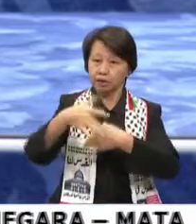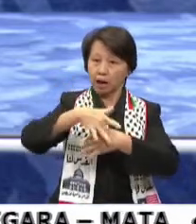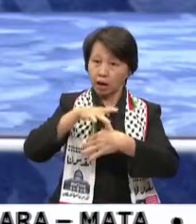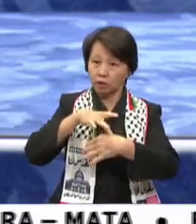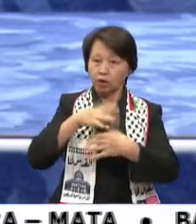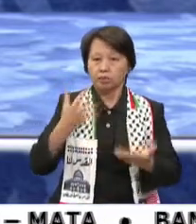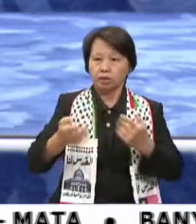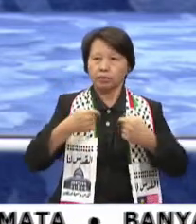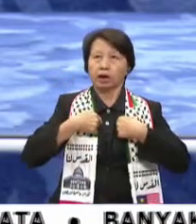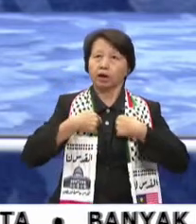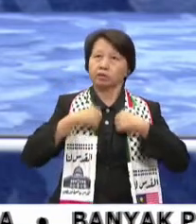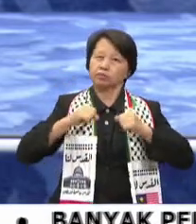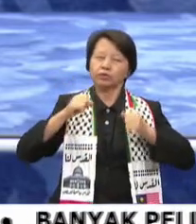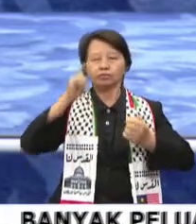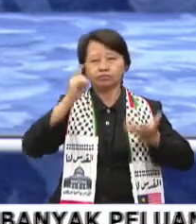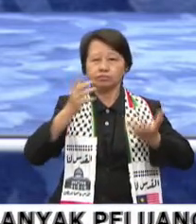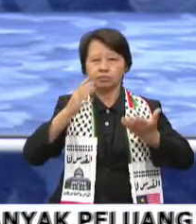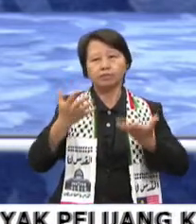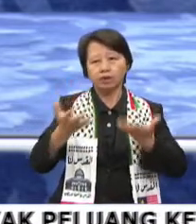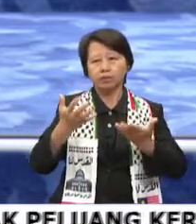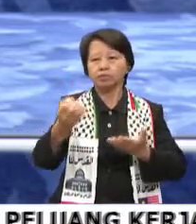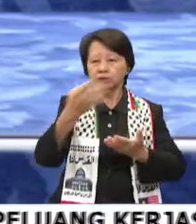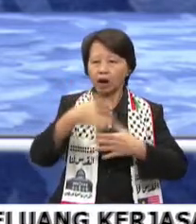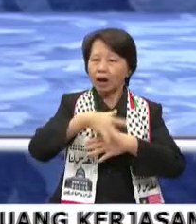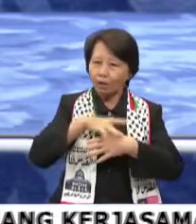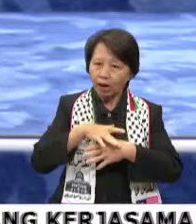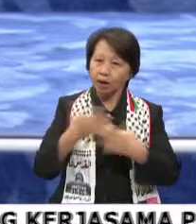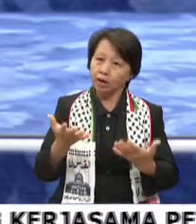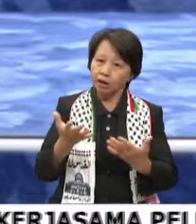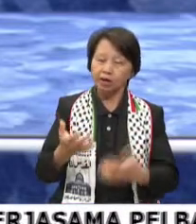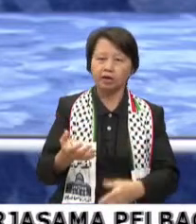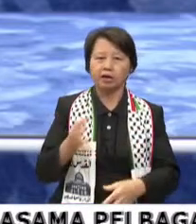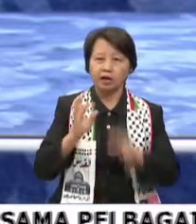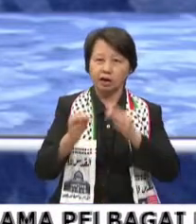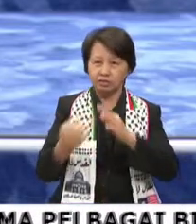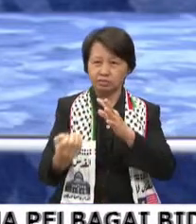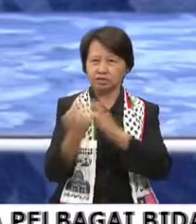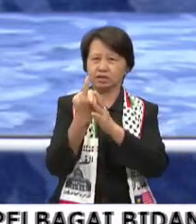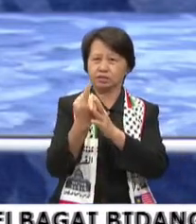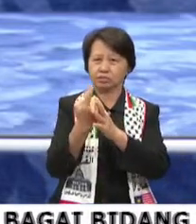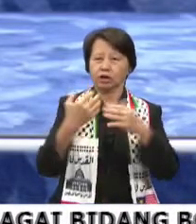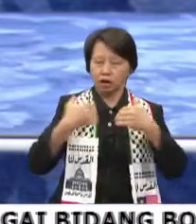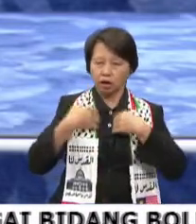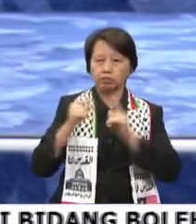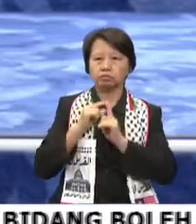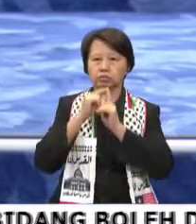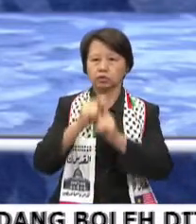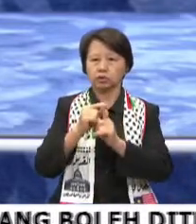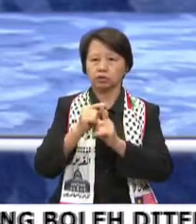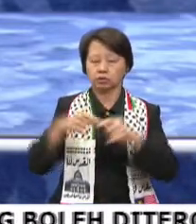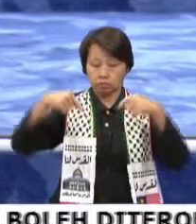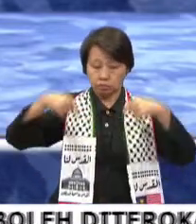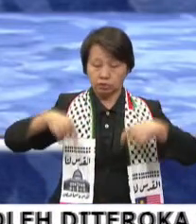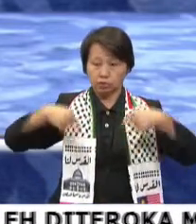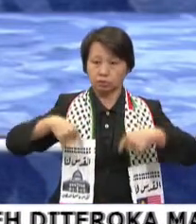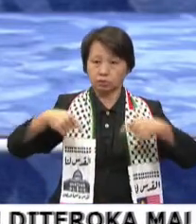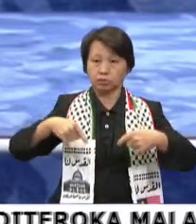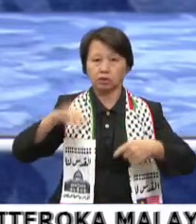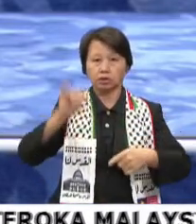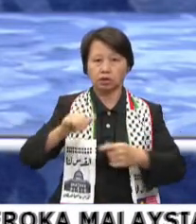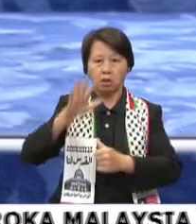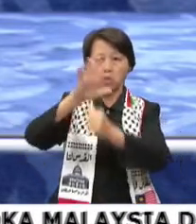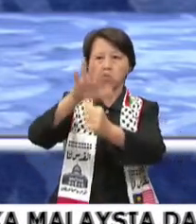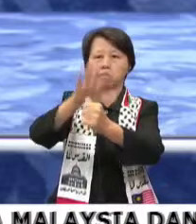boleh pertimbangkani kalau dibangkitkan soal ada kenyataan sebelah sini yang